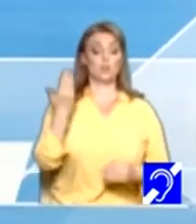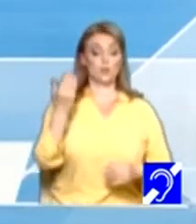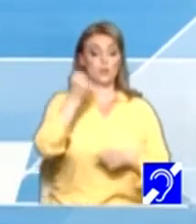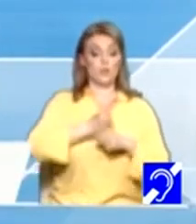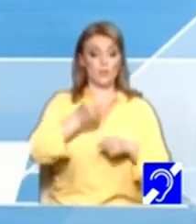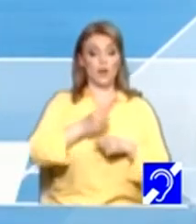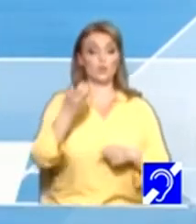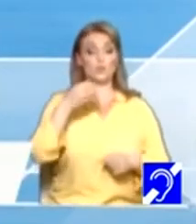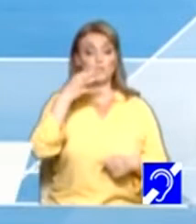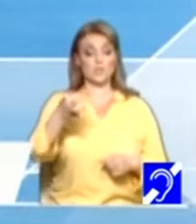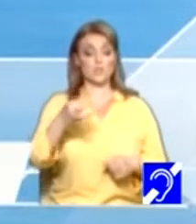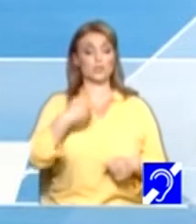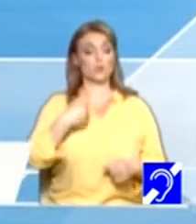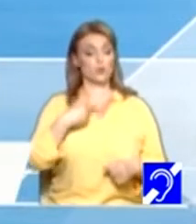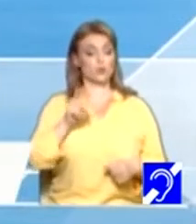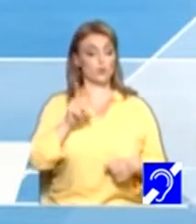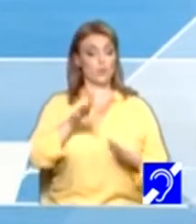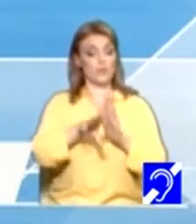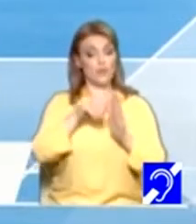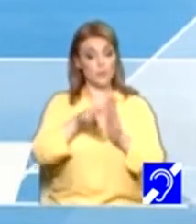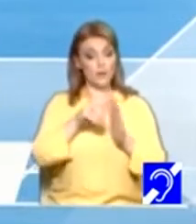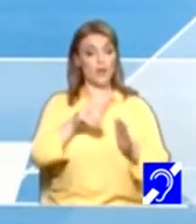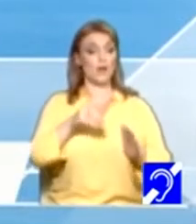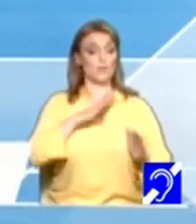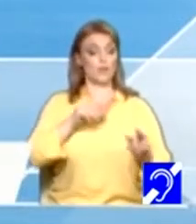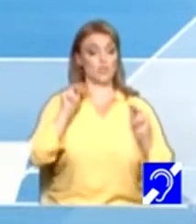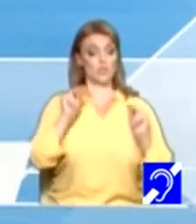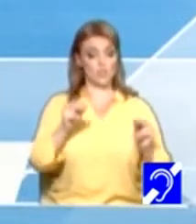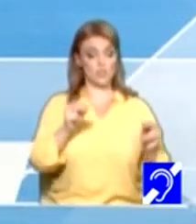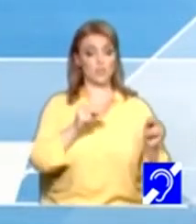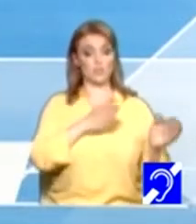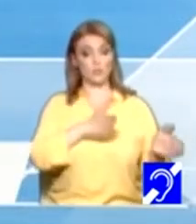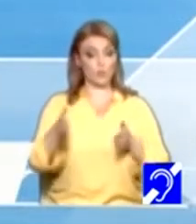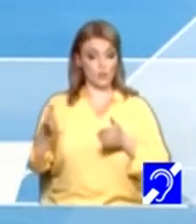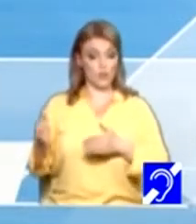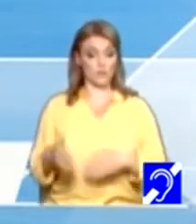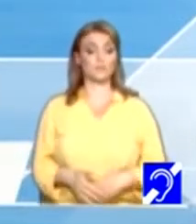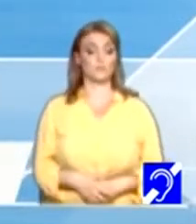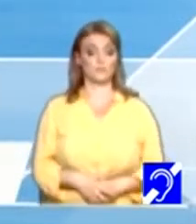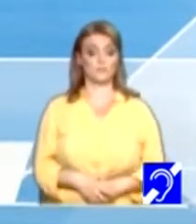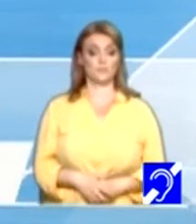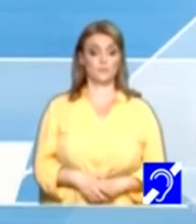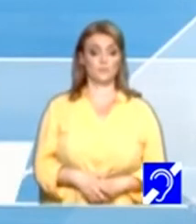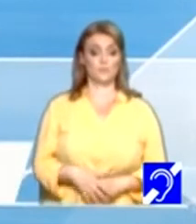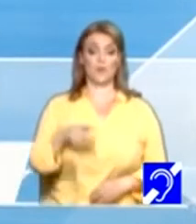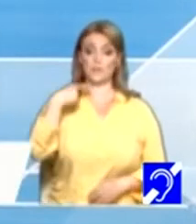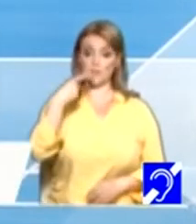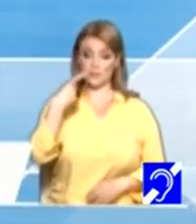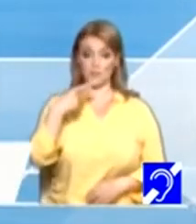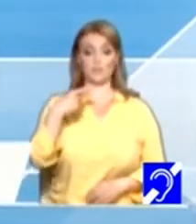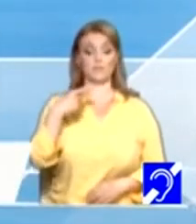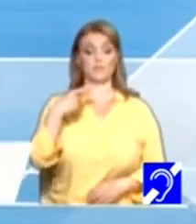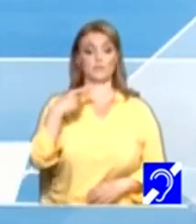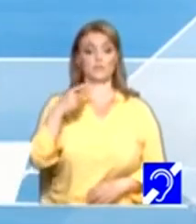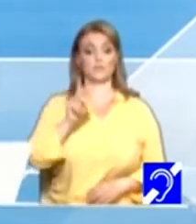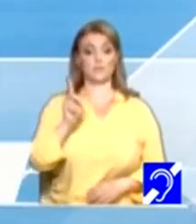unul curat și unul stabil, capabil să formeze o majoritate și un guvern cu care, spune președinta